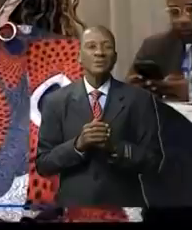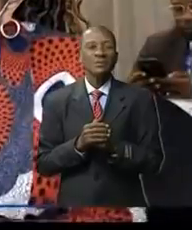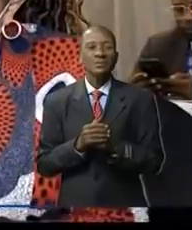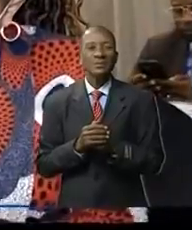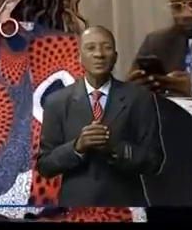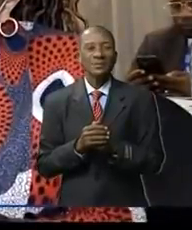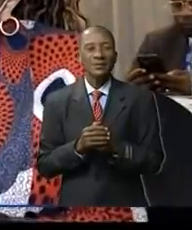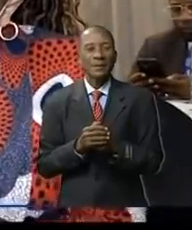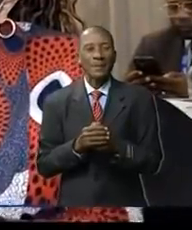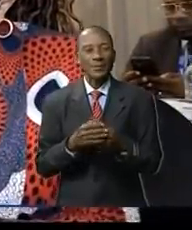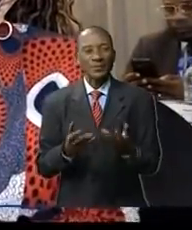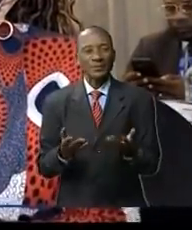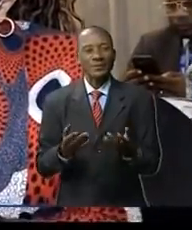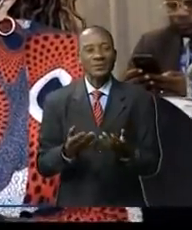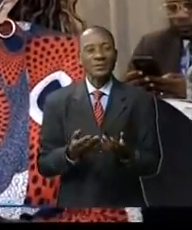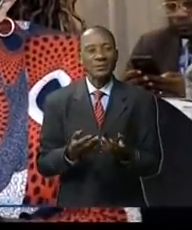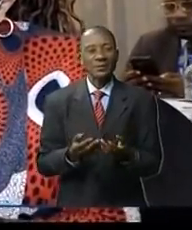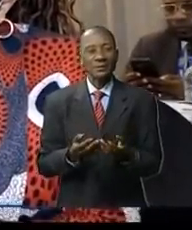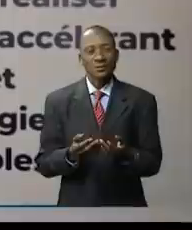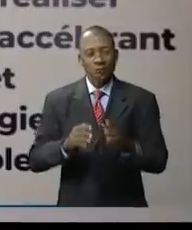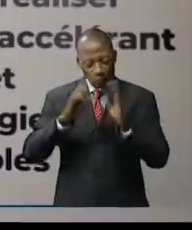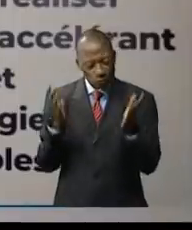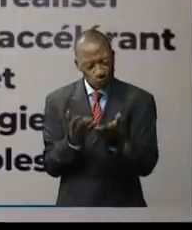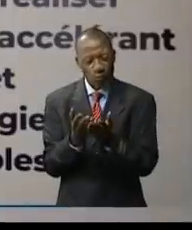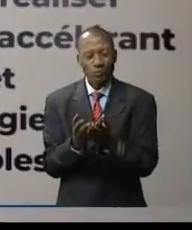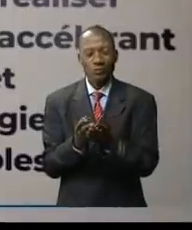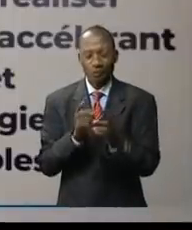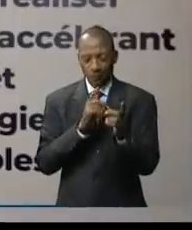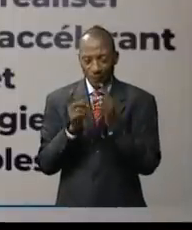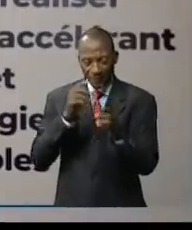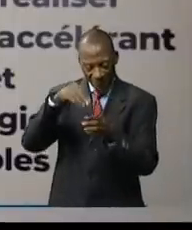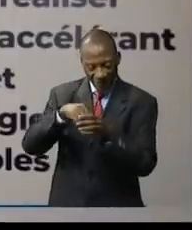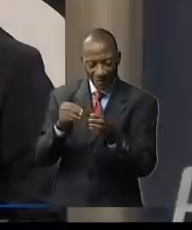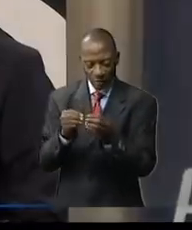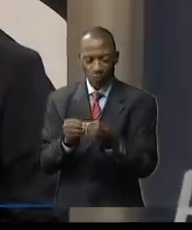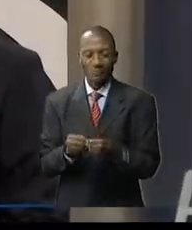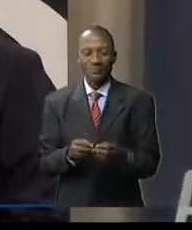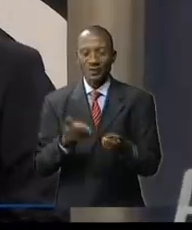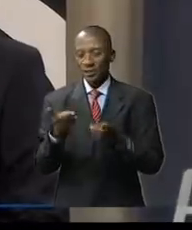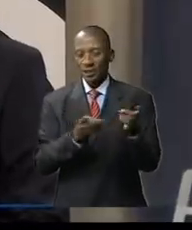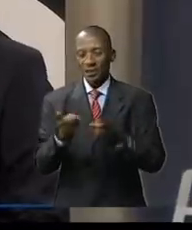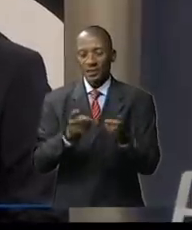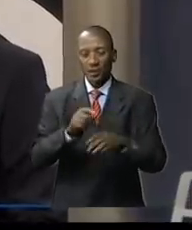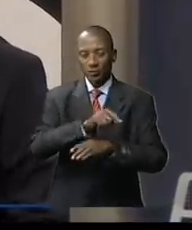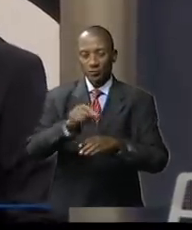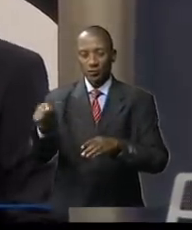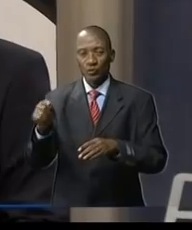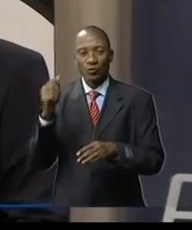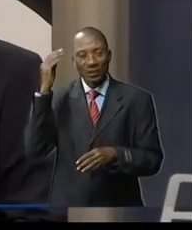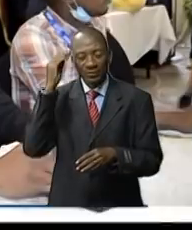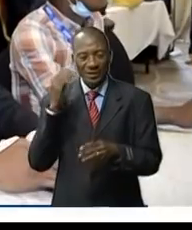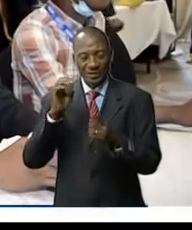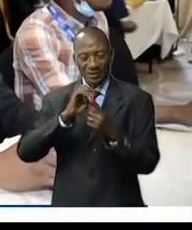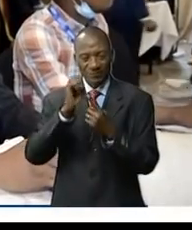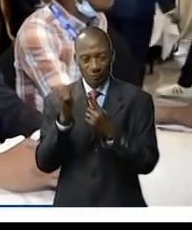belle aux énergies renouvelables et à l'efficacité énergétique. Le directeur de cabinet du vice-premier ministre, ministre de l'Environnement, qui